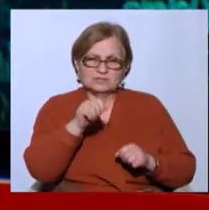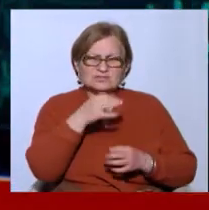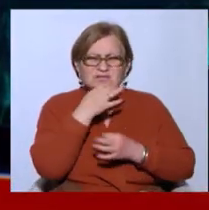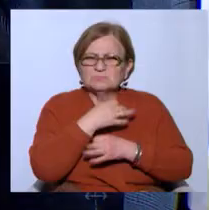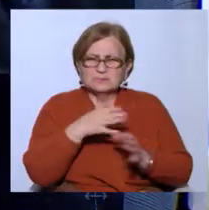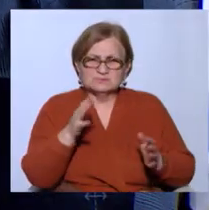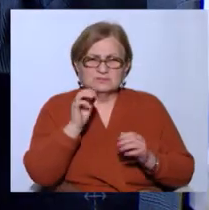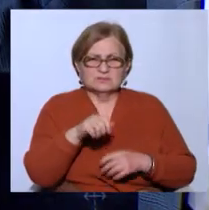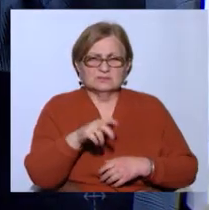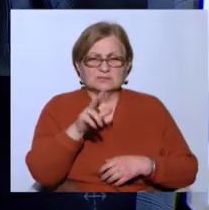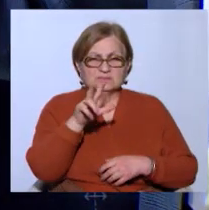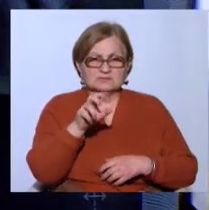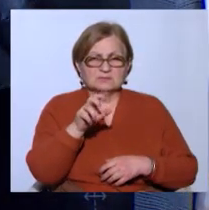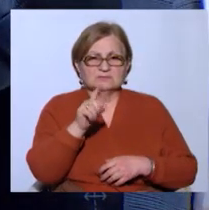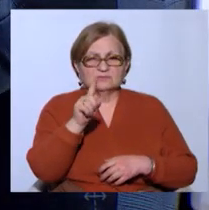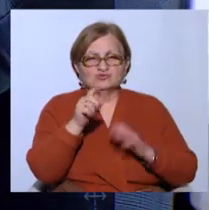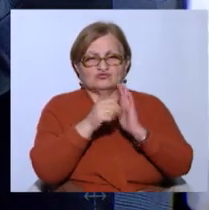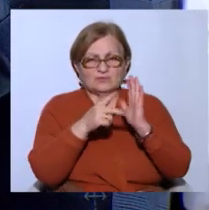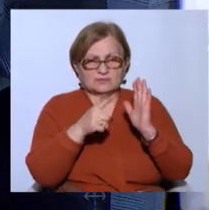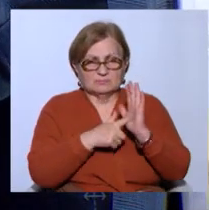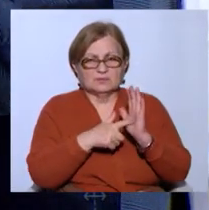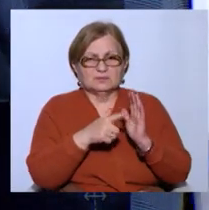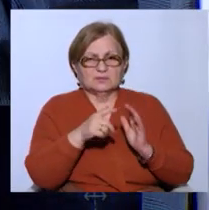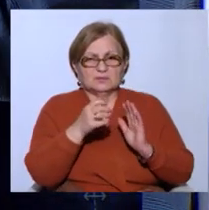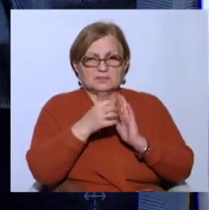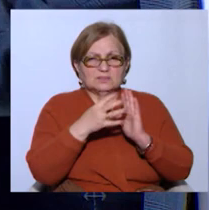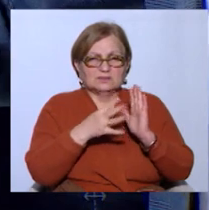მაგალითად 317,